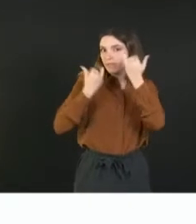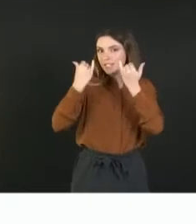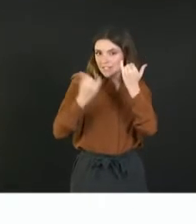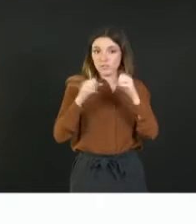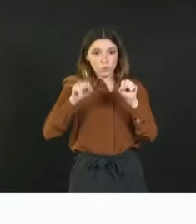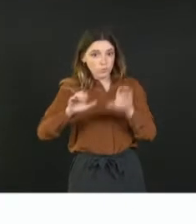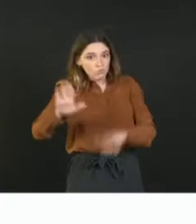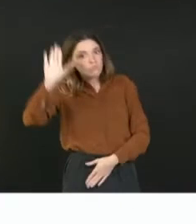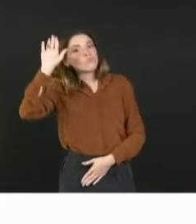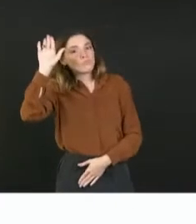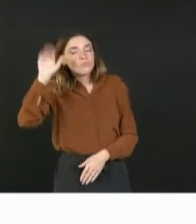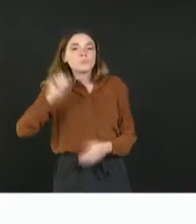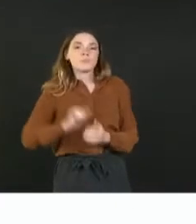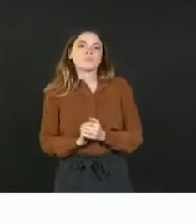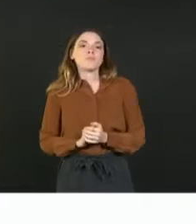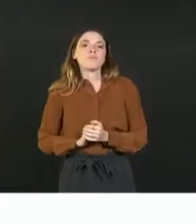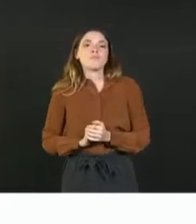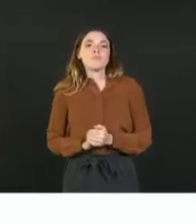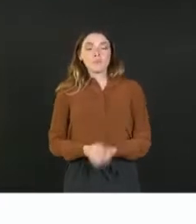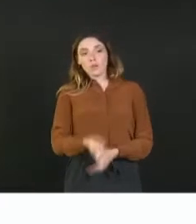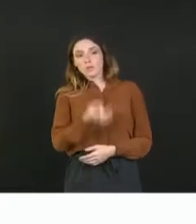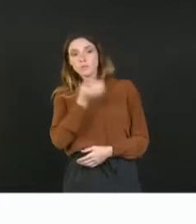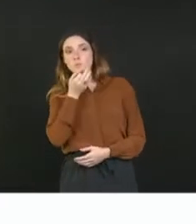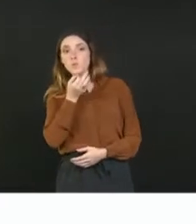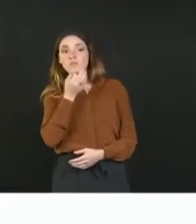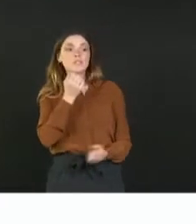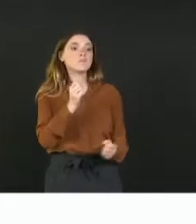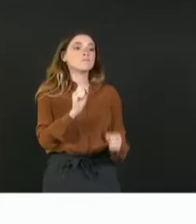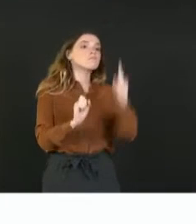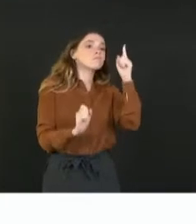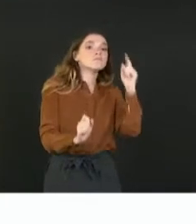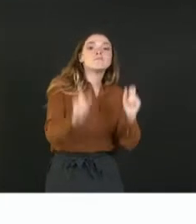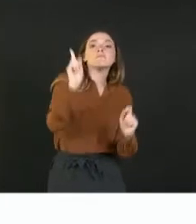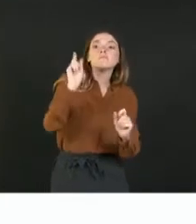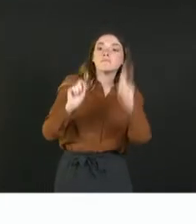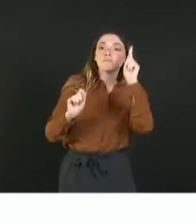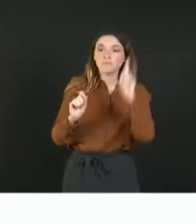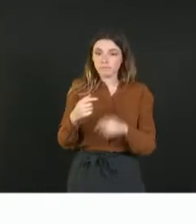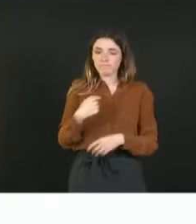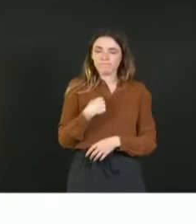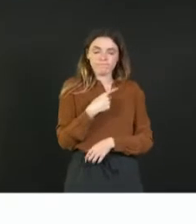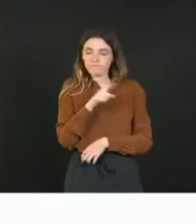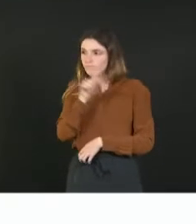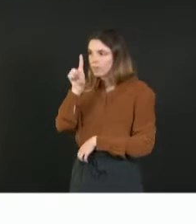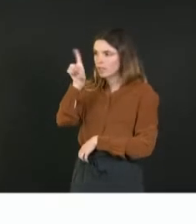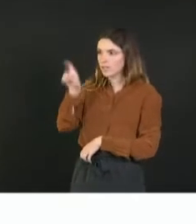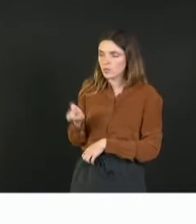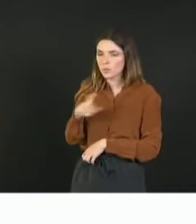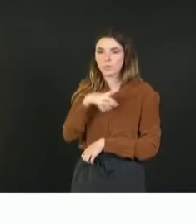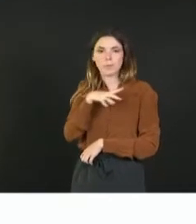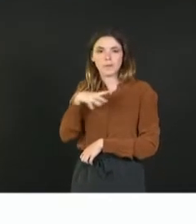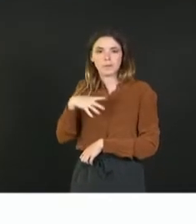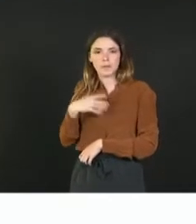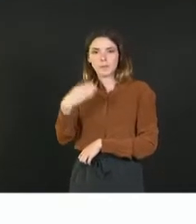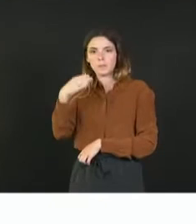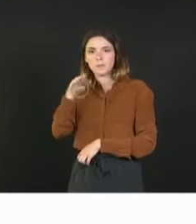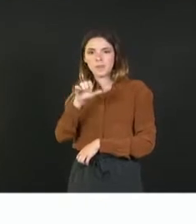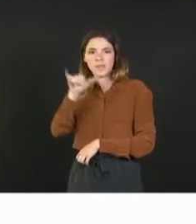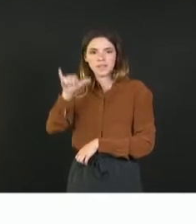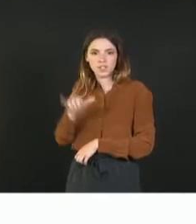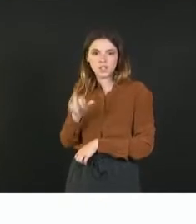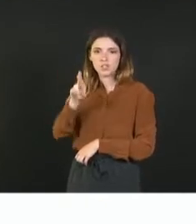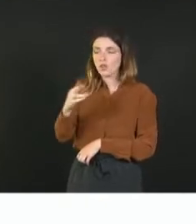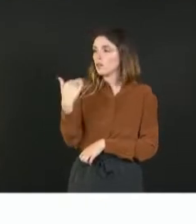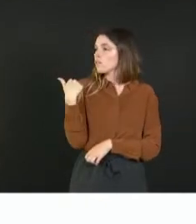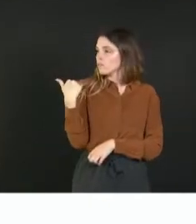que la première main se lève. Une question, Céline Maier, Marc Barra vient de parler de friche, vous